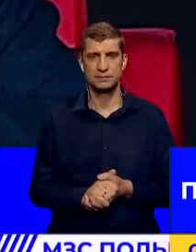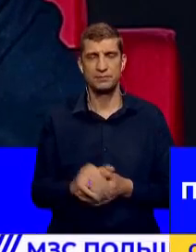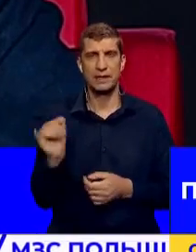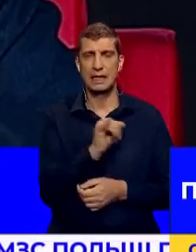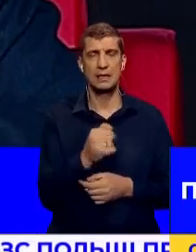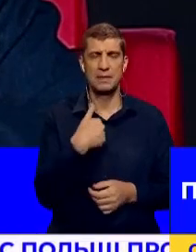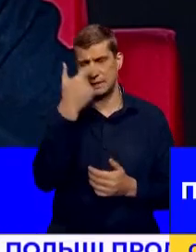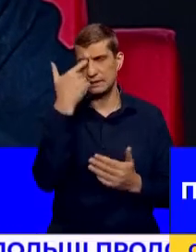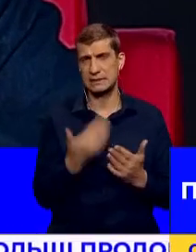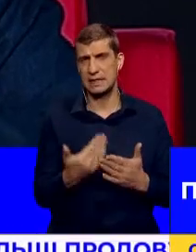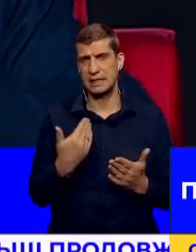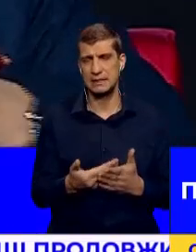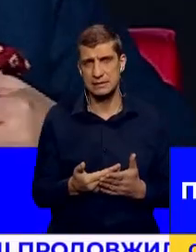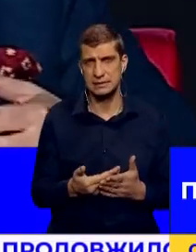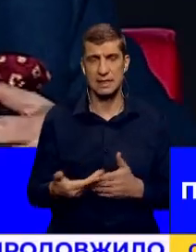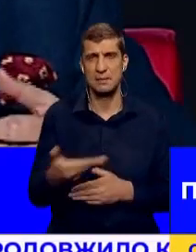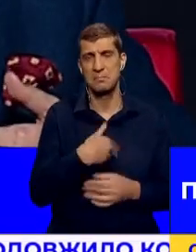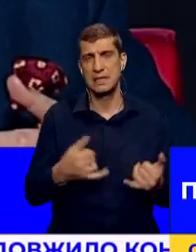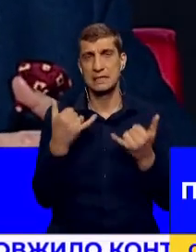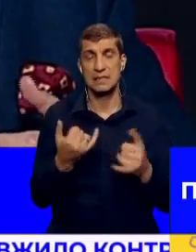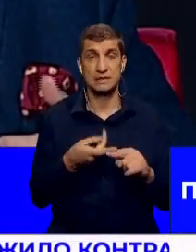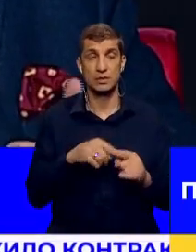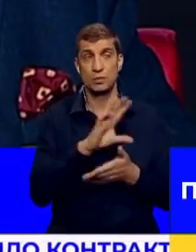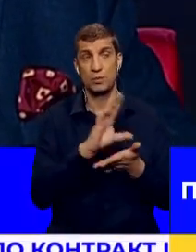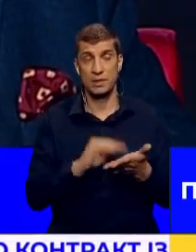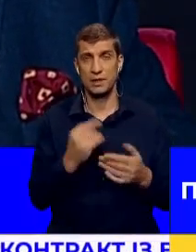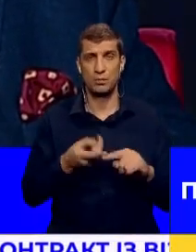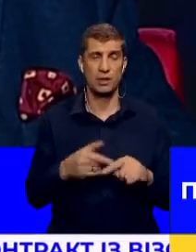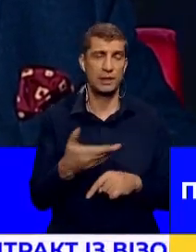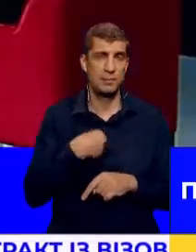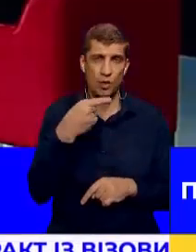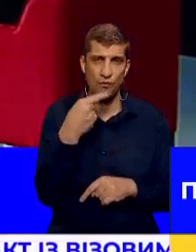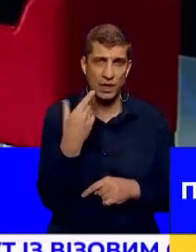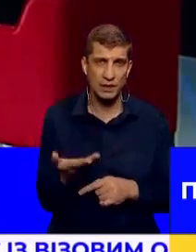мені здається, ми зараз, от на цьому прикладі, про який ми говорили,